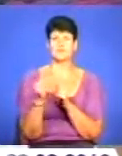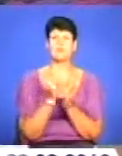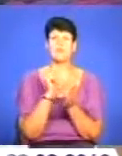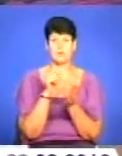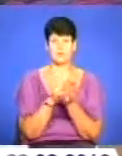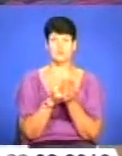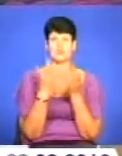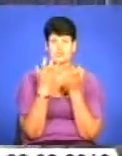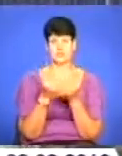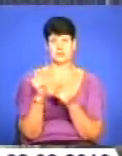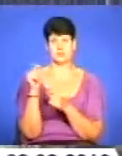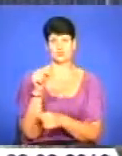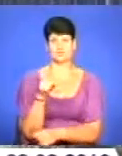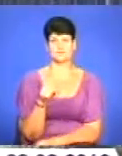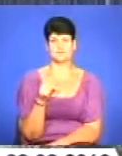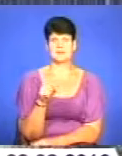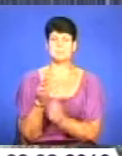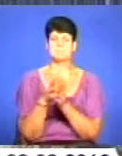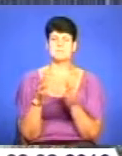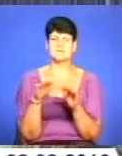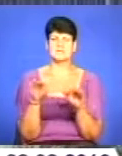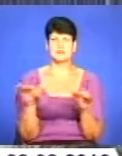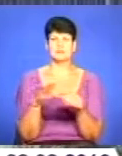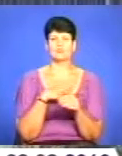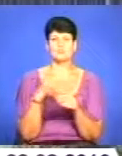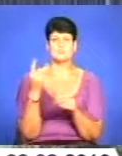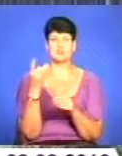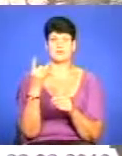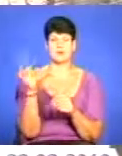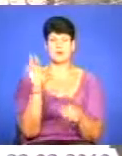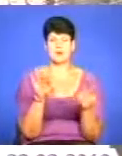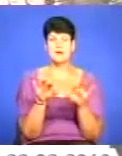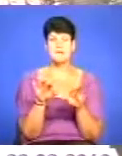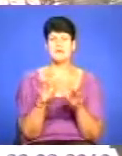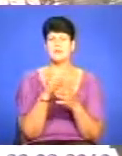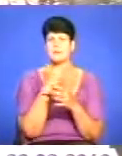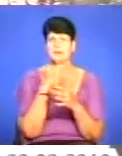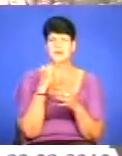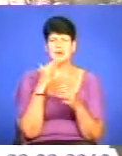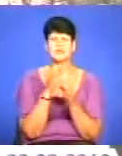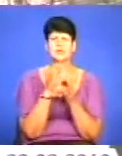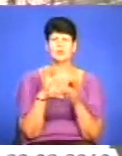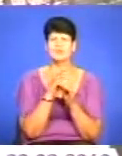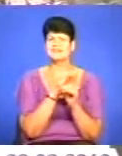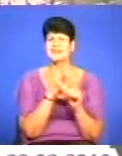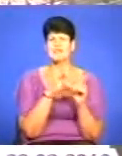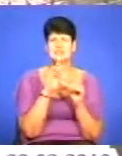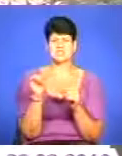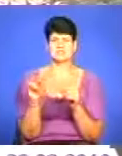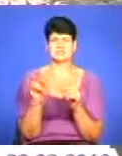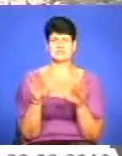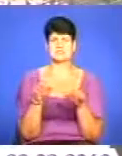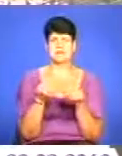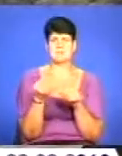то я приїду сюди ще. Більшість дітей у Карпатах побувала вперше. Багато з них жодного разу в житті не виїжджали за межі свого